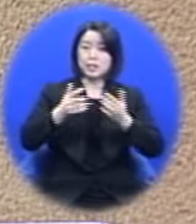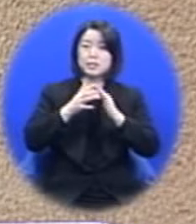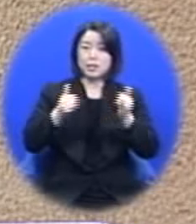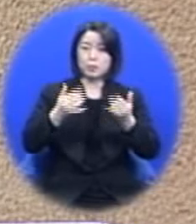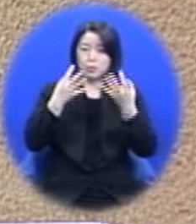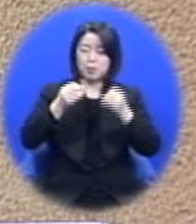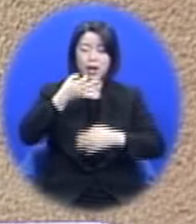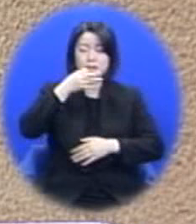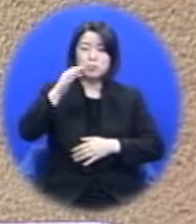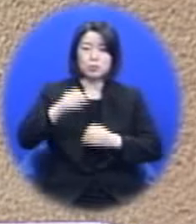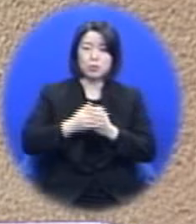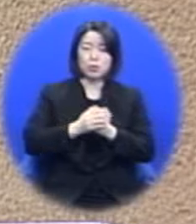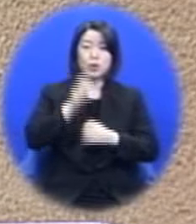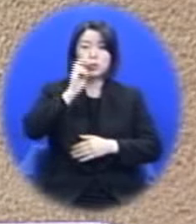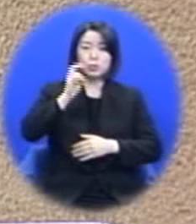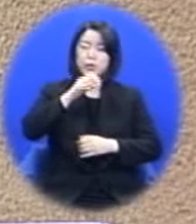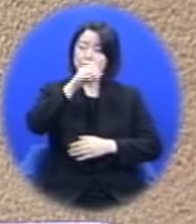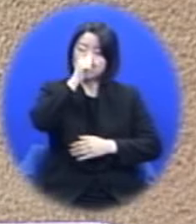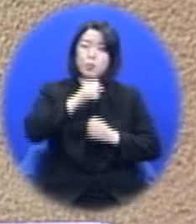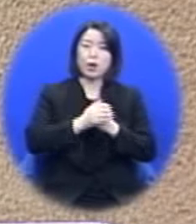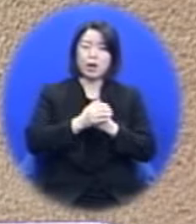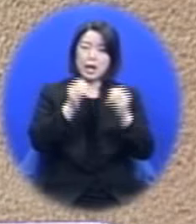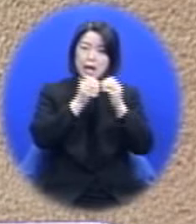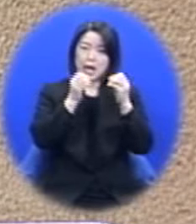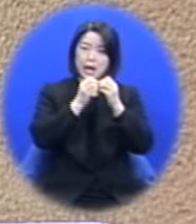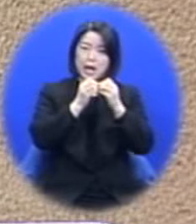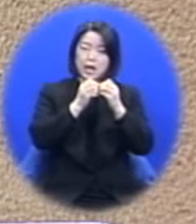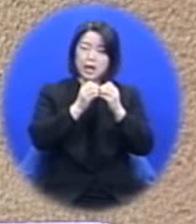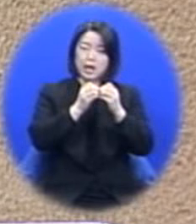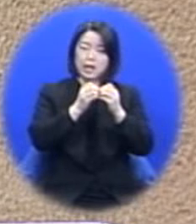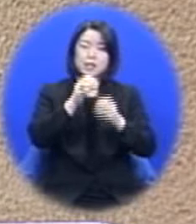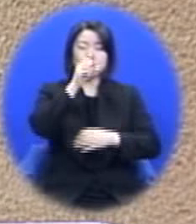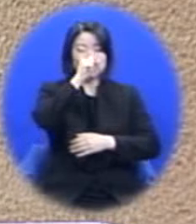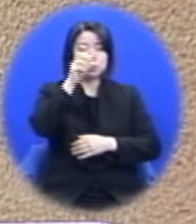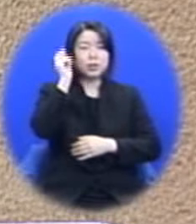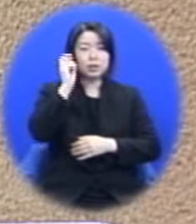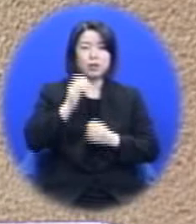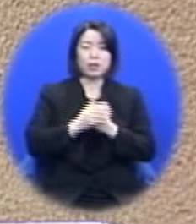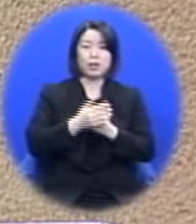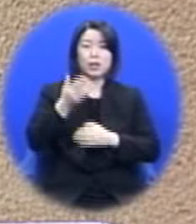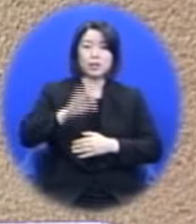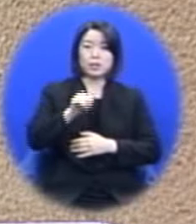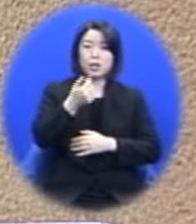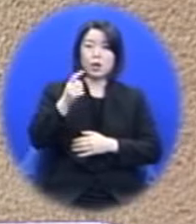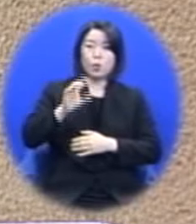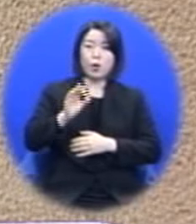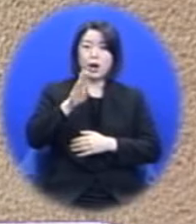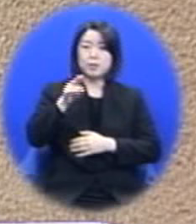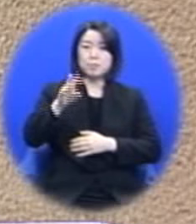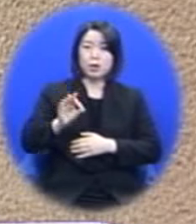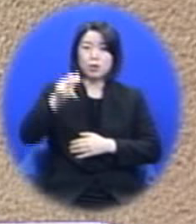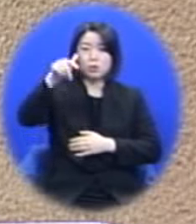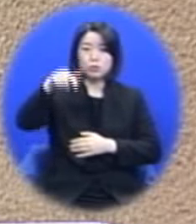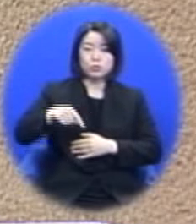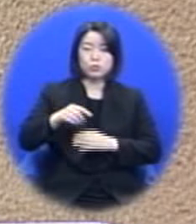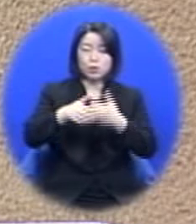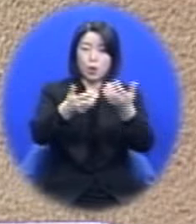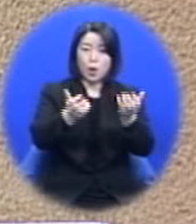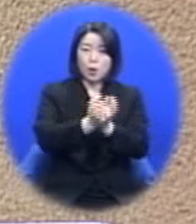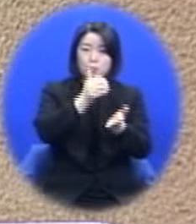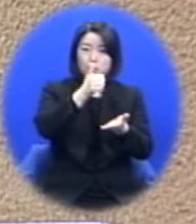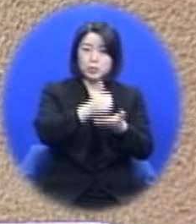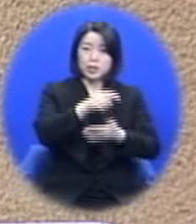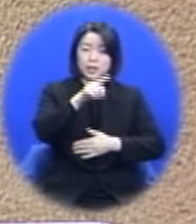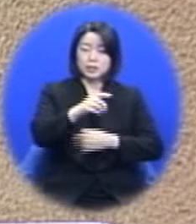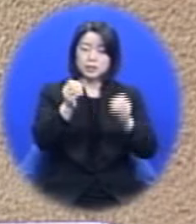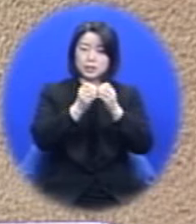부르더라고요. 노래가 좋다는 거예요. 가사가 좋다는 거겠죠. 그런데 황병구 본부장이라는 분이 그